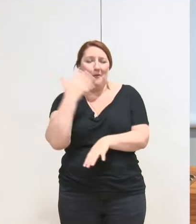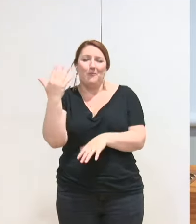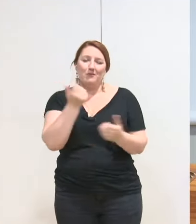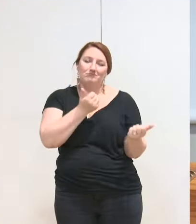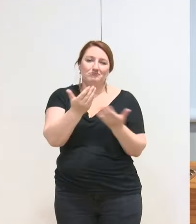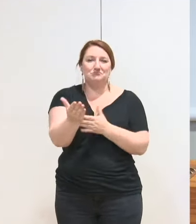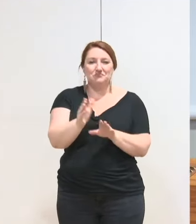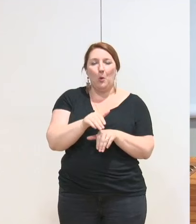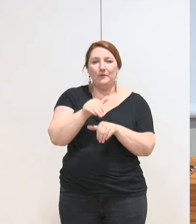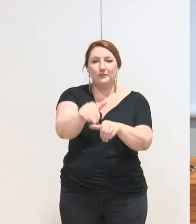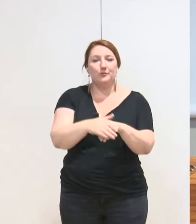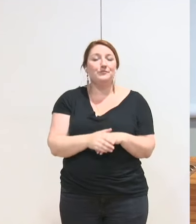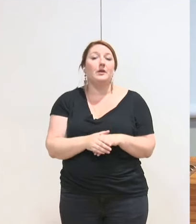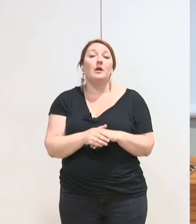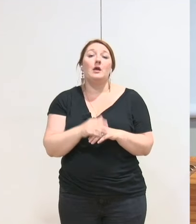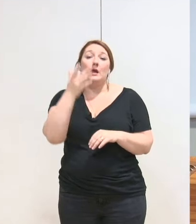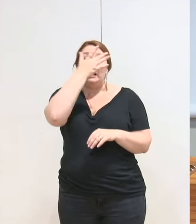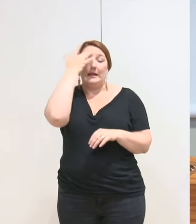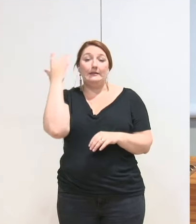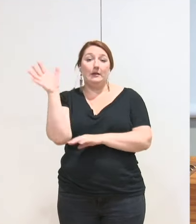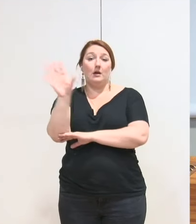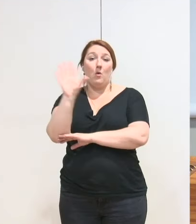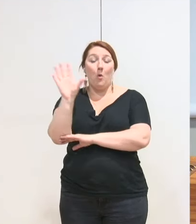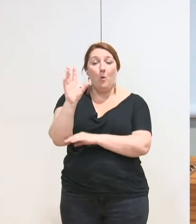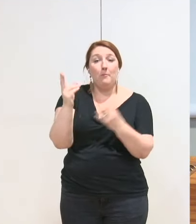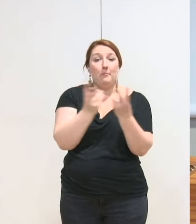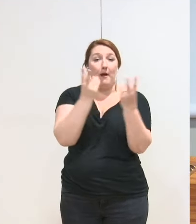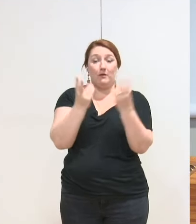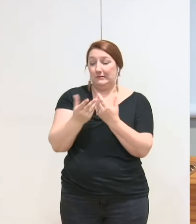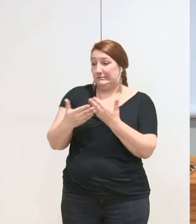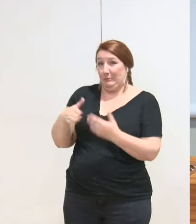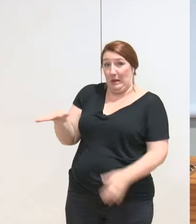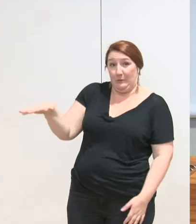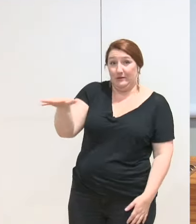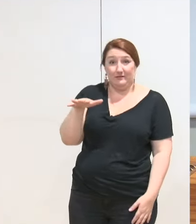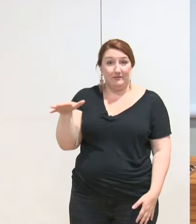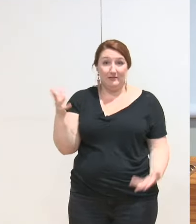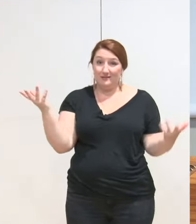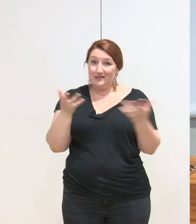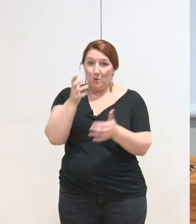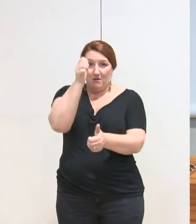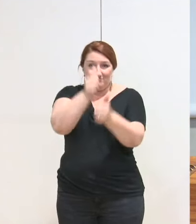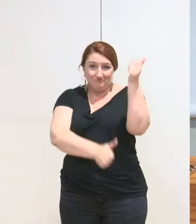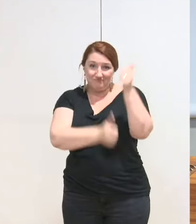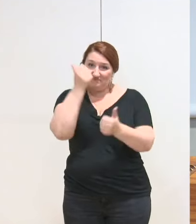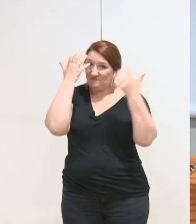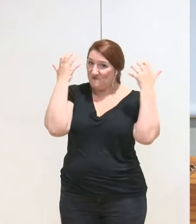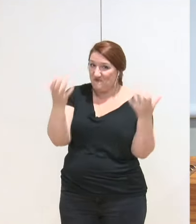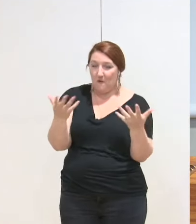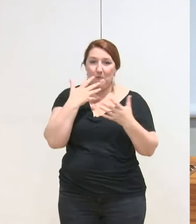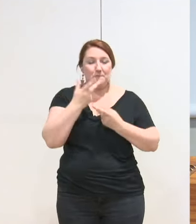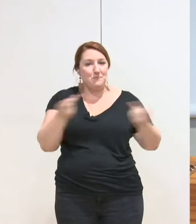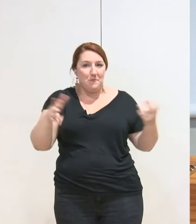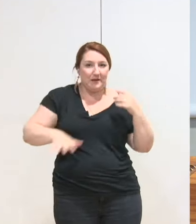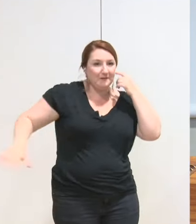évidemment juste à côté d'ici c'est d'abord un Paris qui va dans la bonne direction le Paris d'investir l'espace public dans la